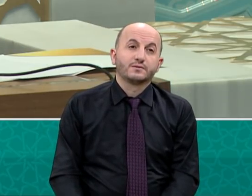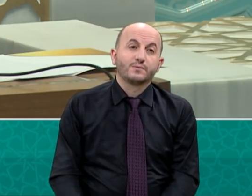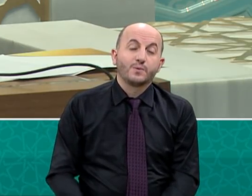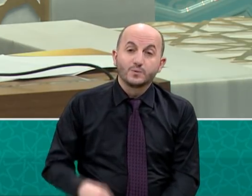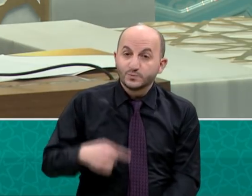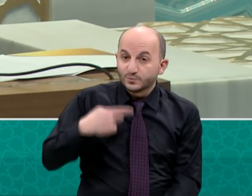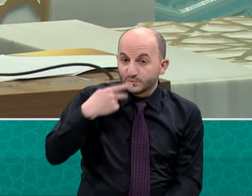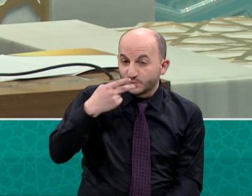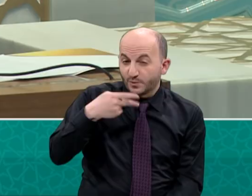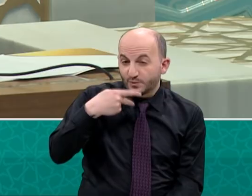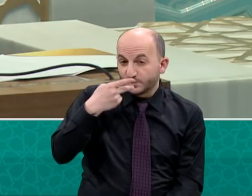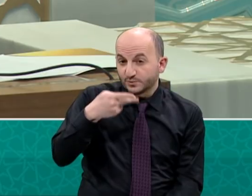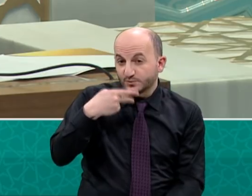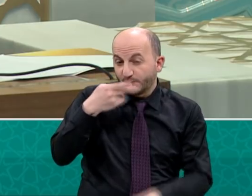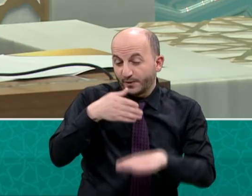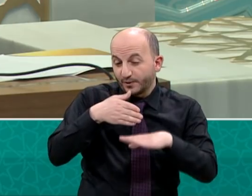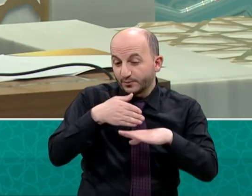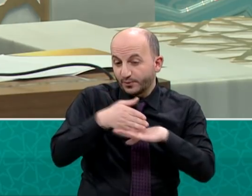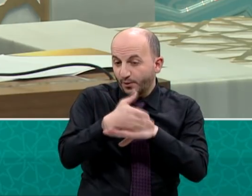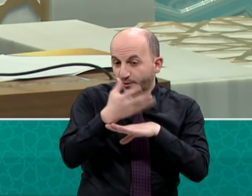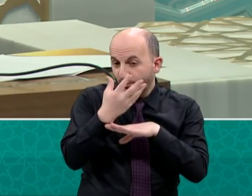Konuşmada sıdık, doğruluk.